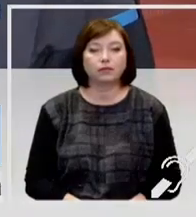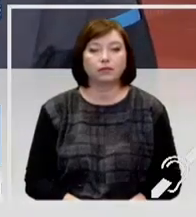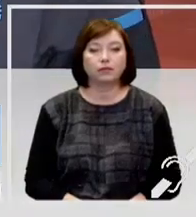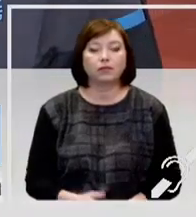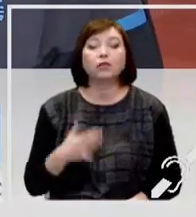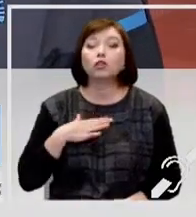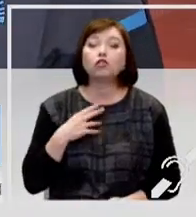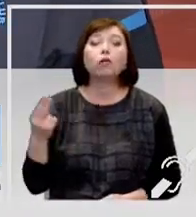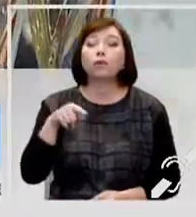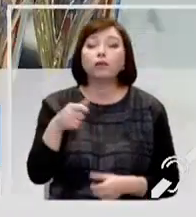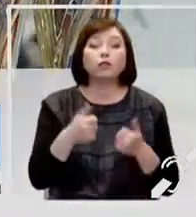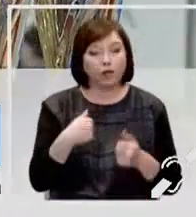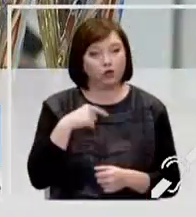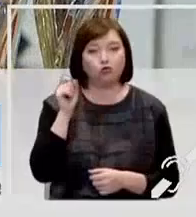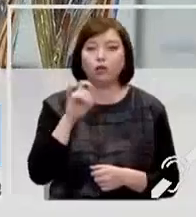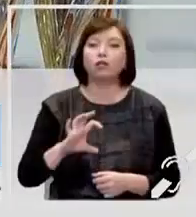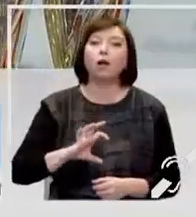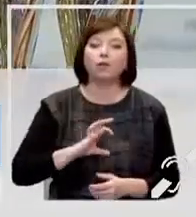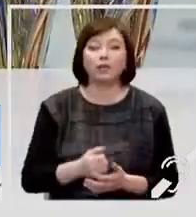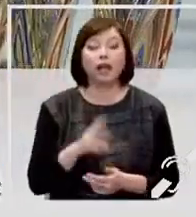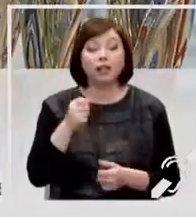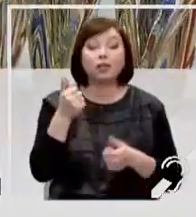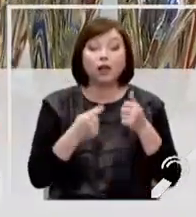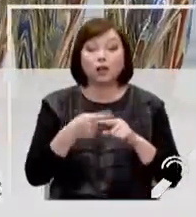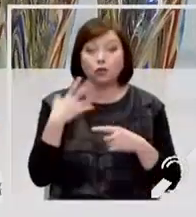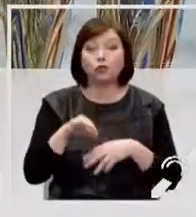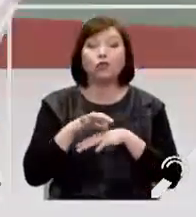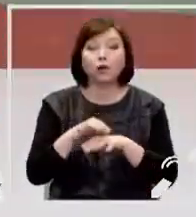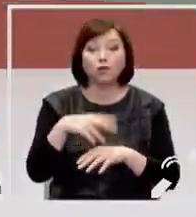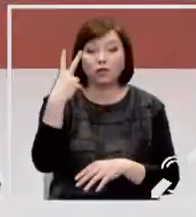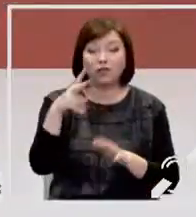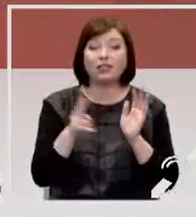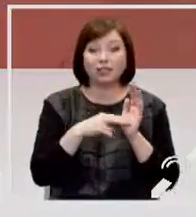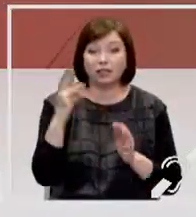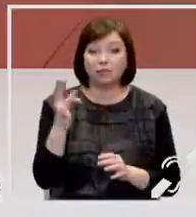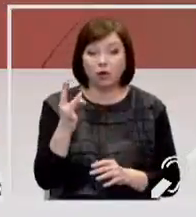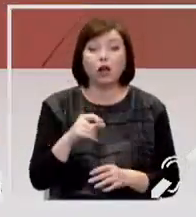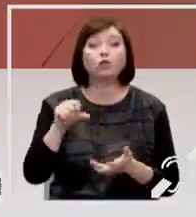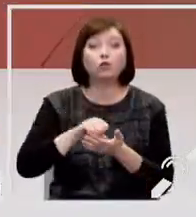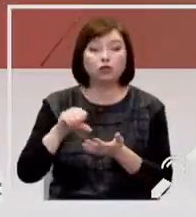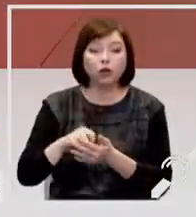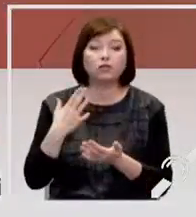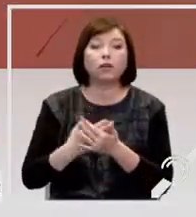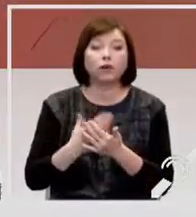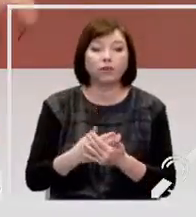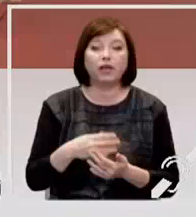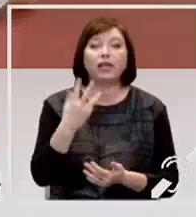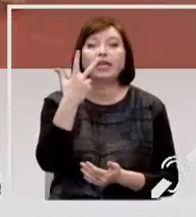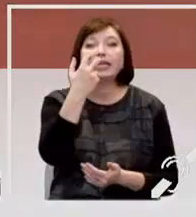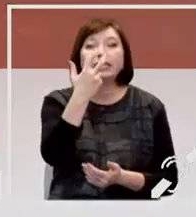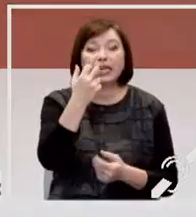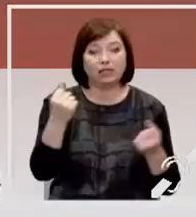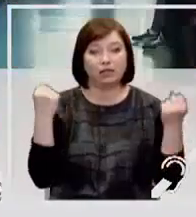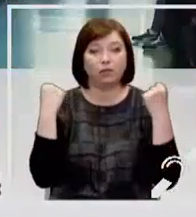medal? Yes. La competiția, care se află la cea de-a 27-a ediție, au participat aproximativ 300